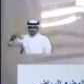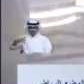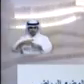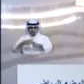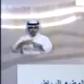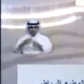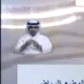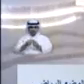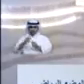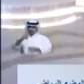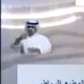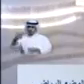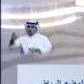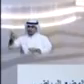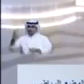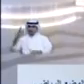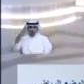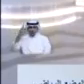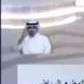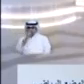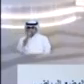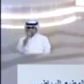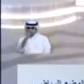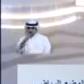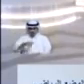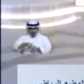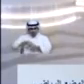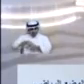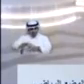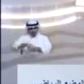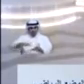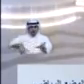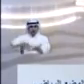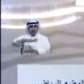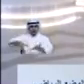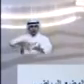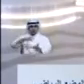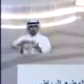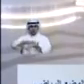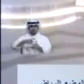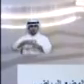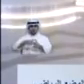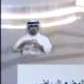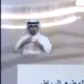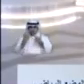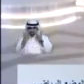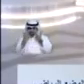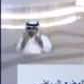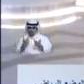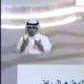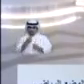الشعب المترابط ويريدون أن يخلقوا فتنة. كل هذه الأمور كلها إذا تمت، وهي إن شاء